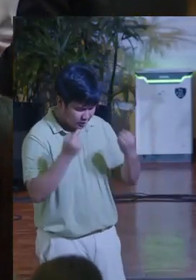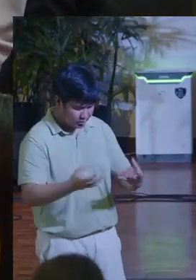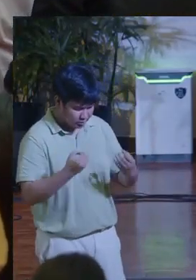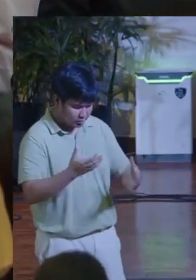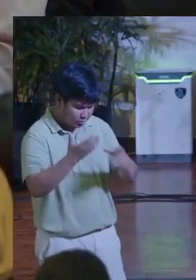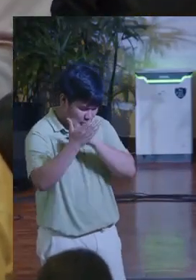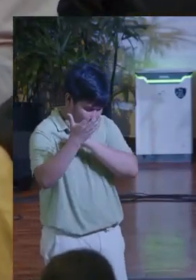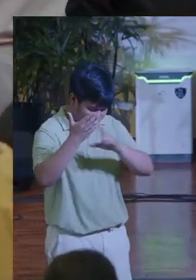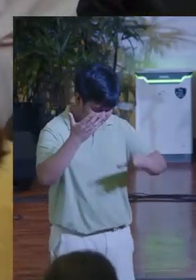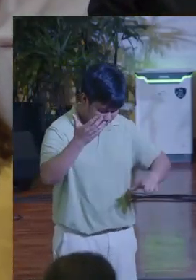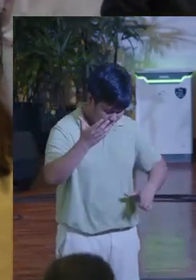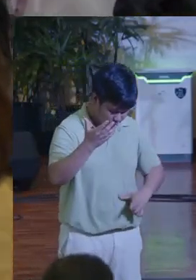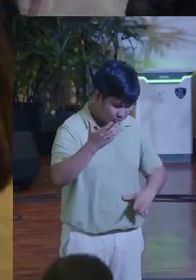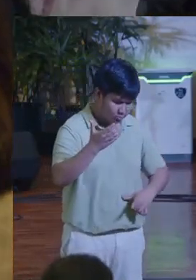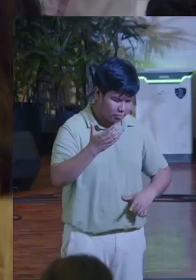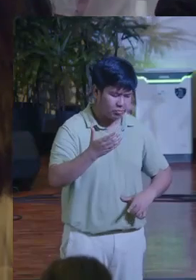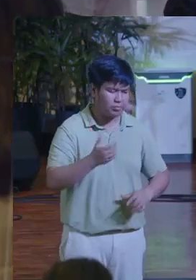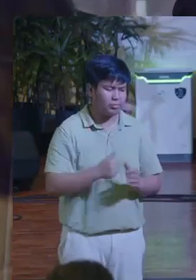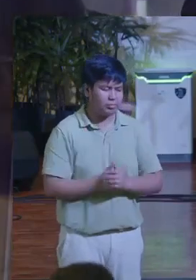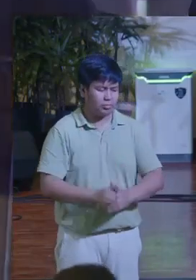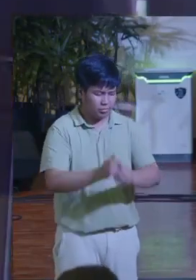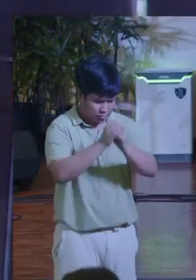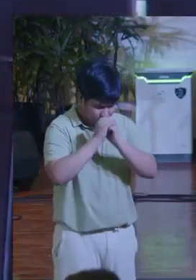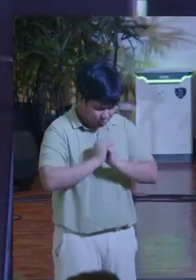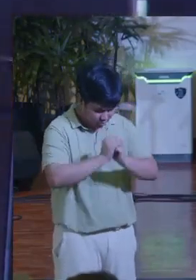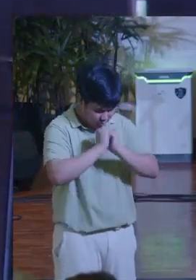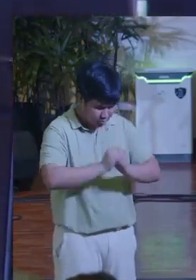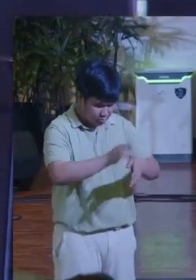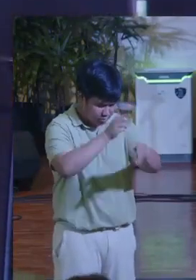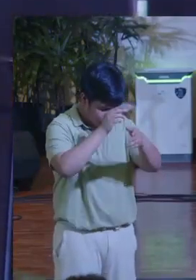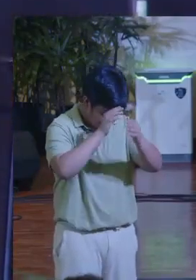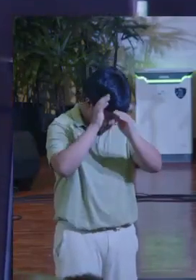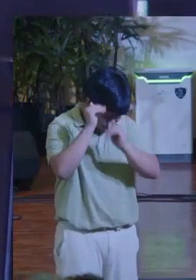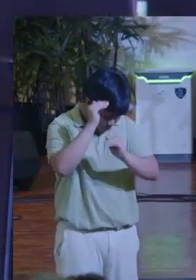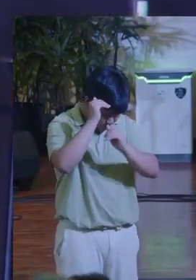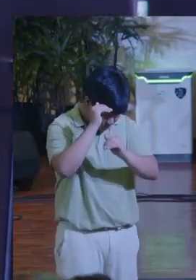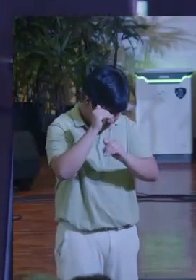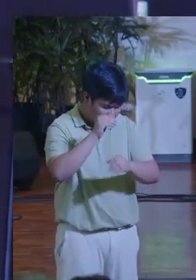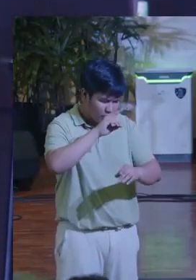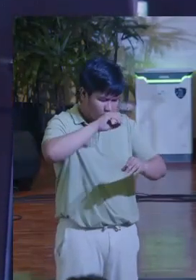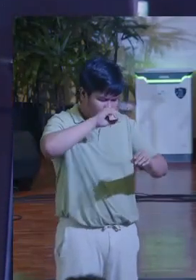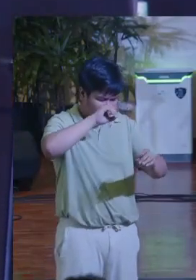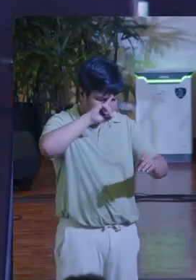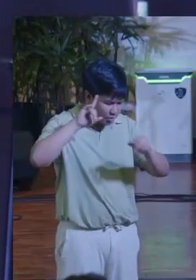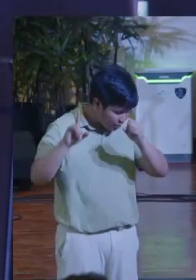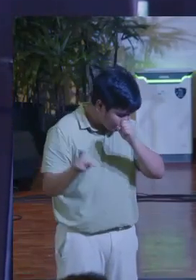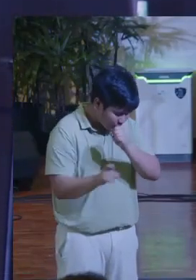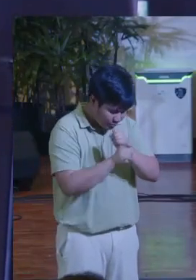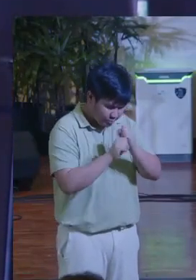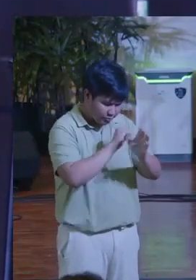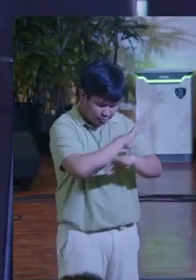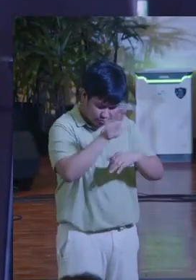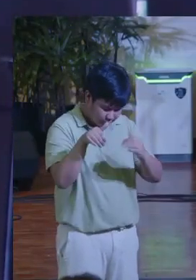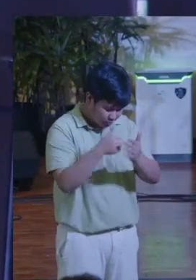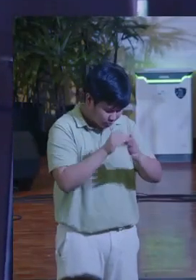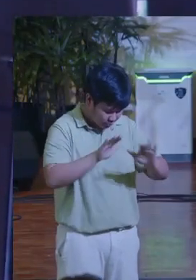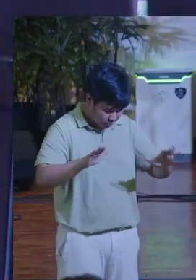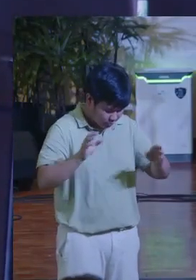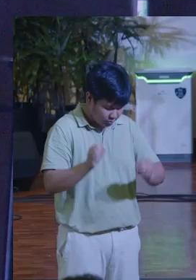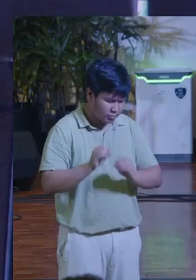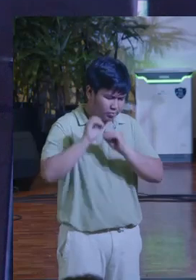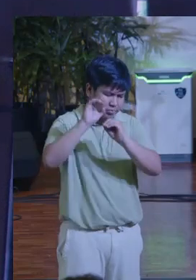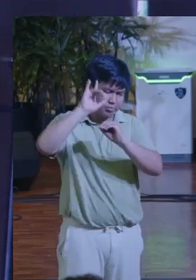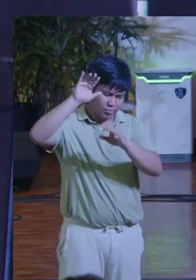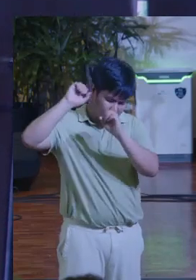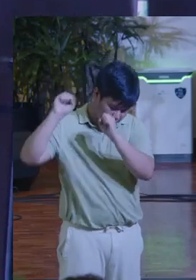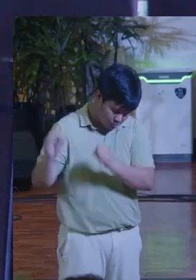O Diyos, ay nananalig na sa kanilang pagpapatiwala ng kanilang mga anak sa inyong